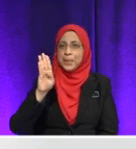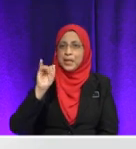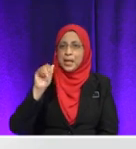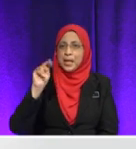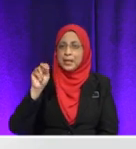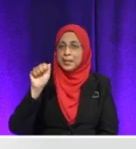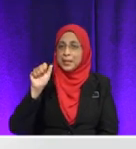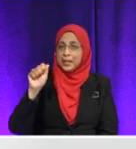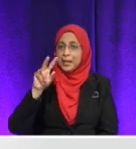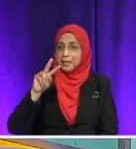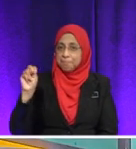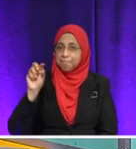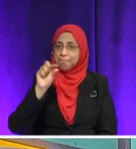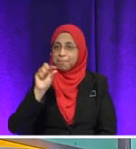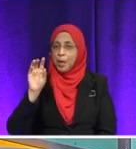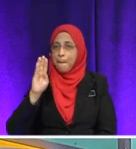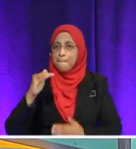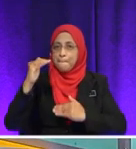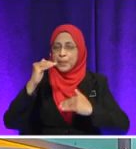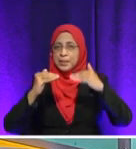jadi pada betul